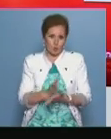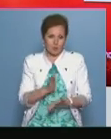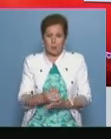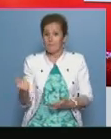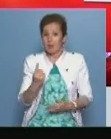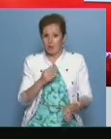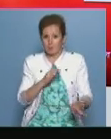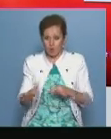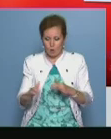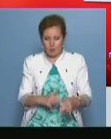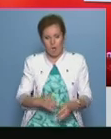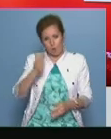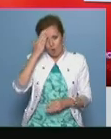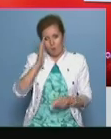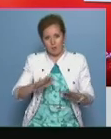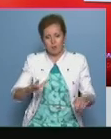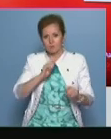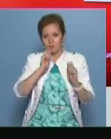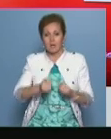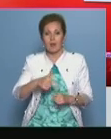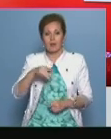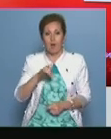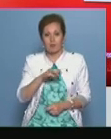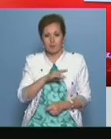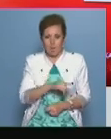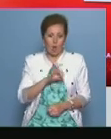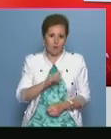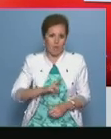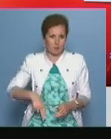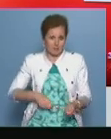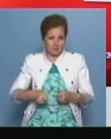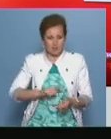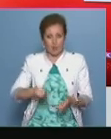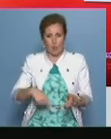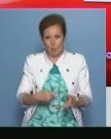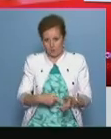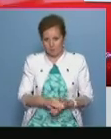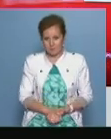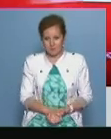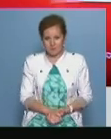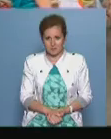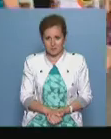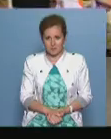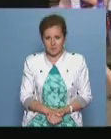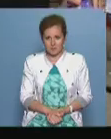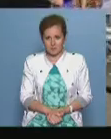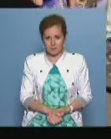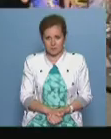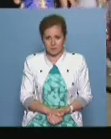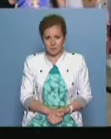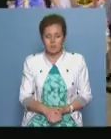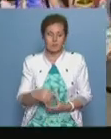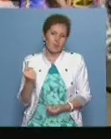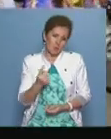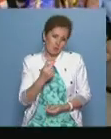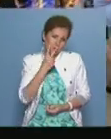мероприятие. Одаренные дети получили гранты от администрации города. С юными талантами пообщался Евгений Черепанов. На первый